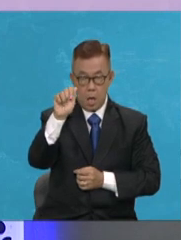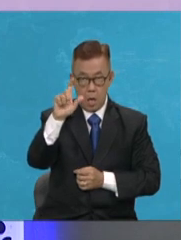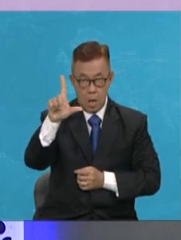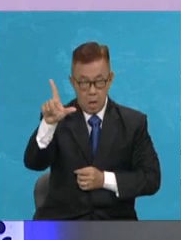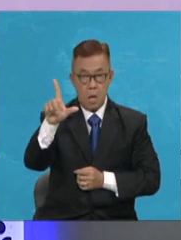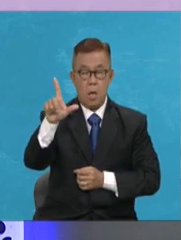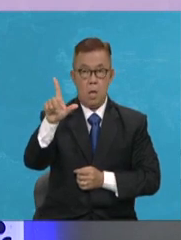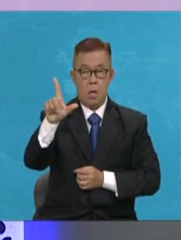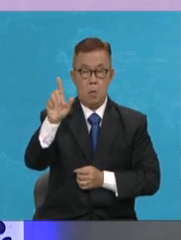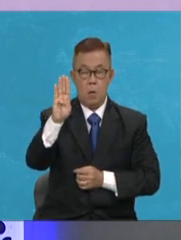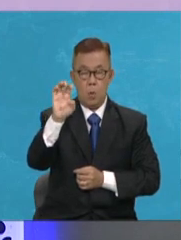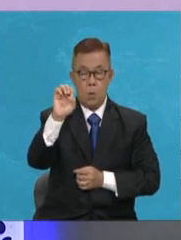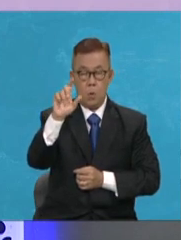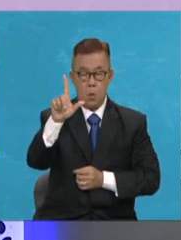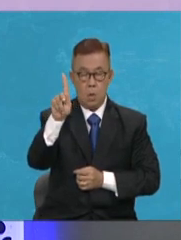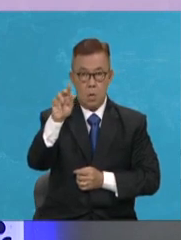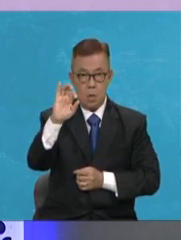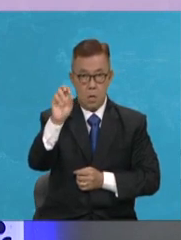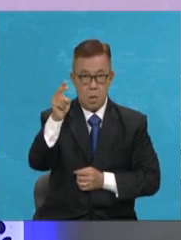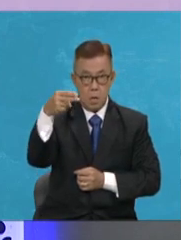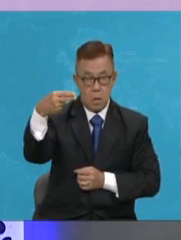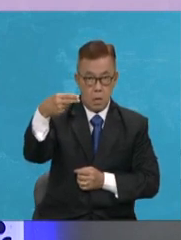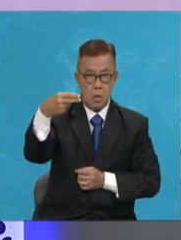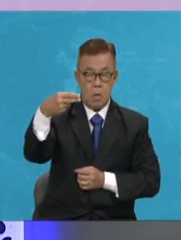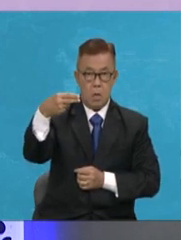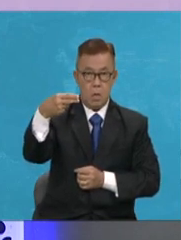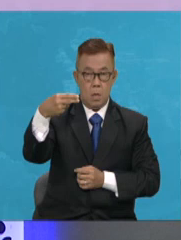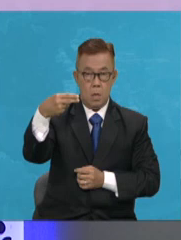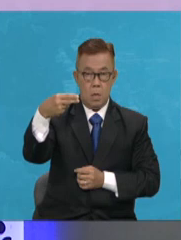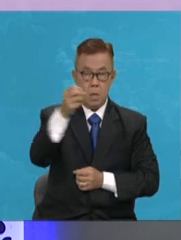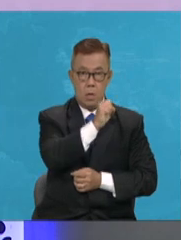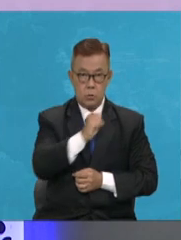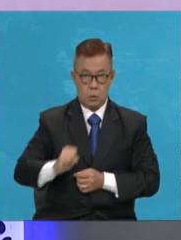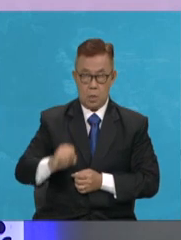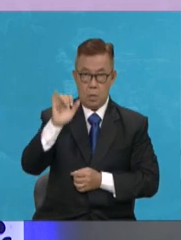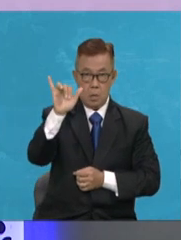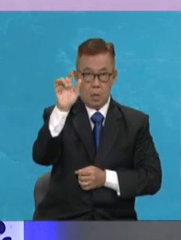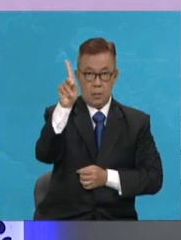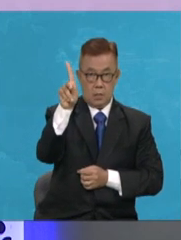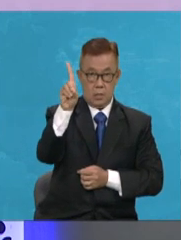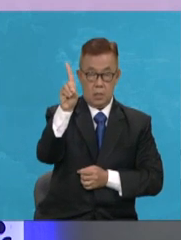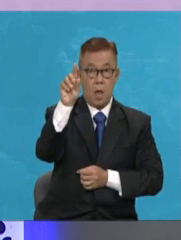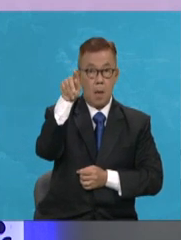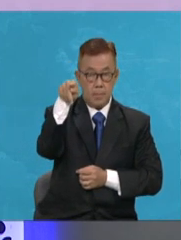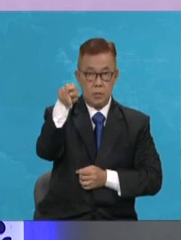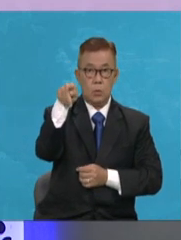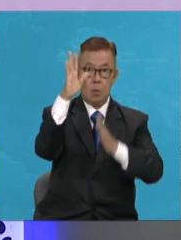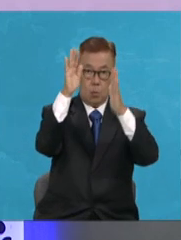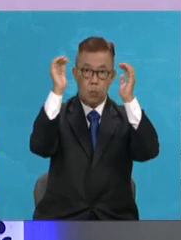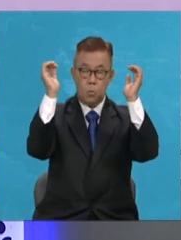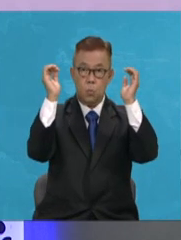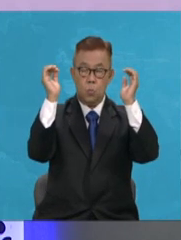almarhum Sultan Haji Saifudin Sultan dan yang dipertuan negara Brunei Darussalam